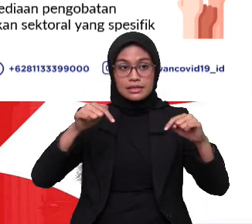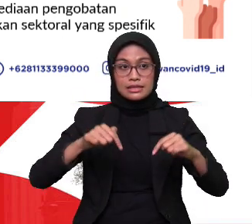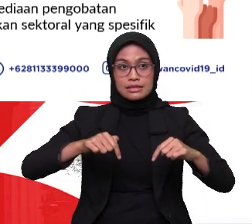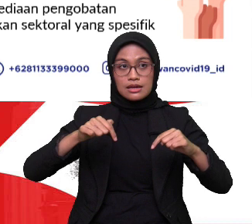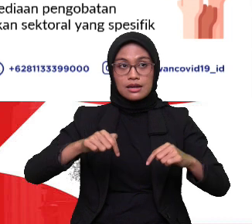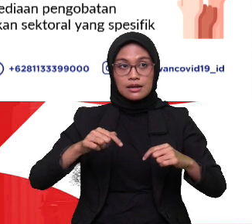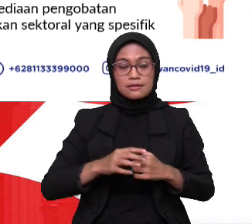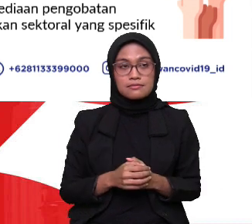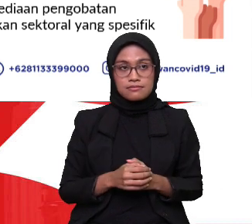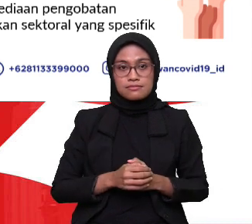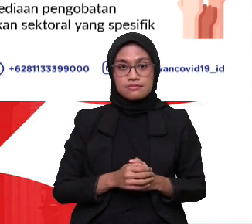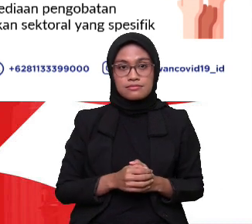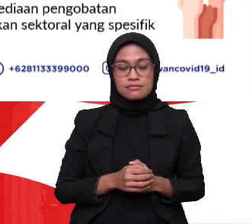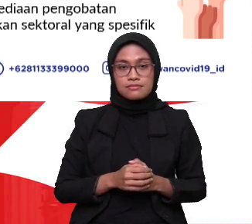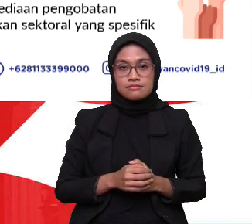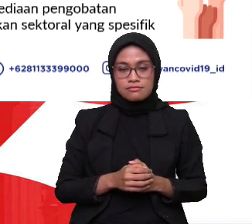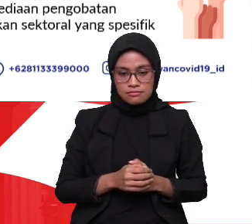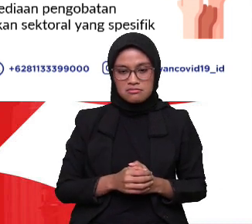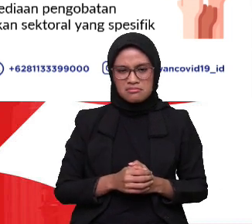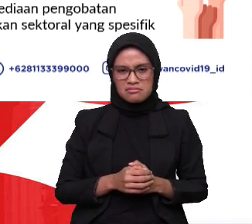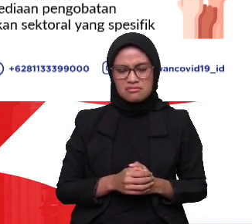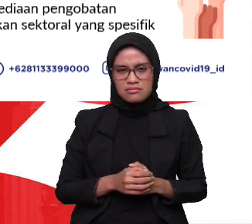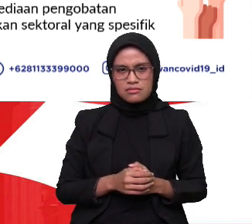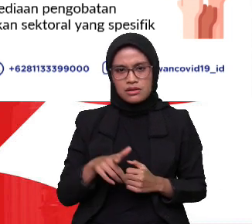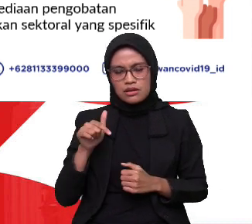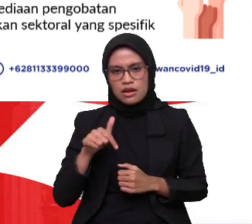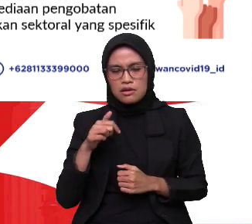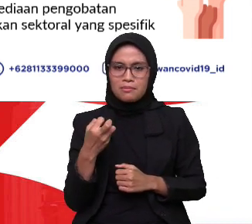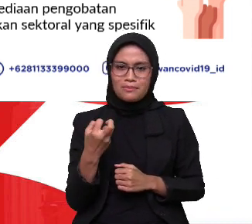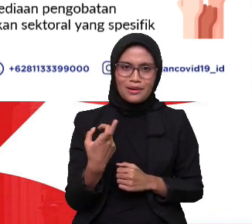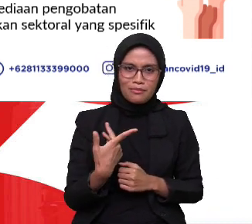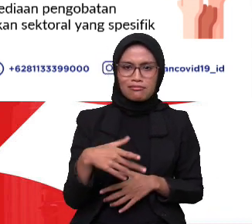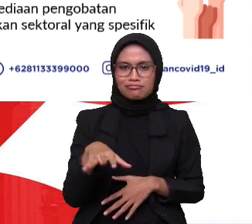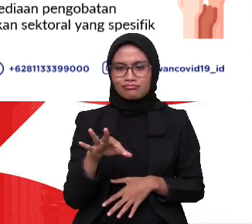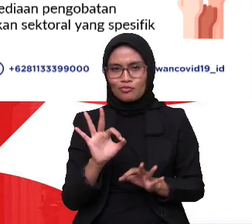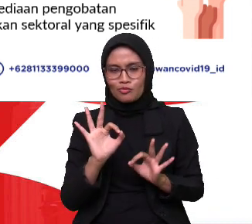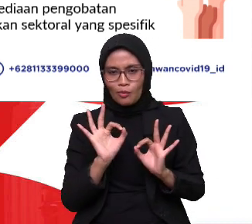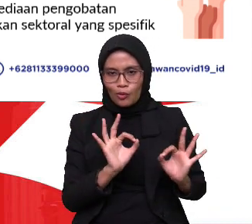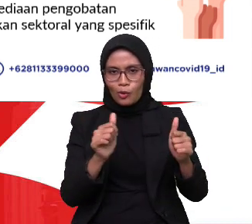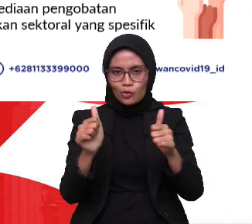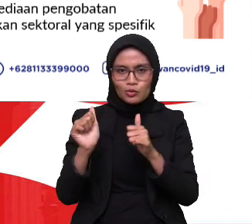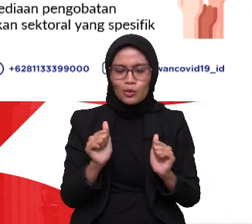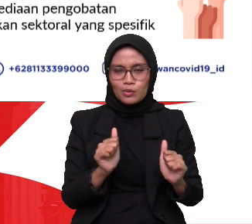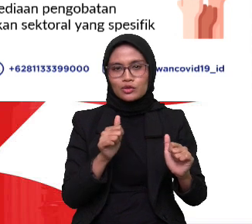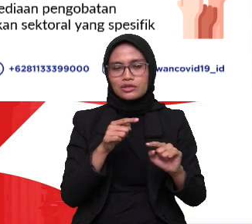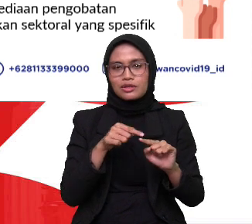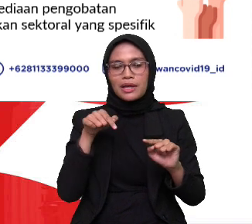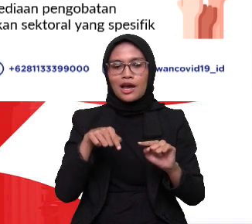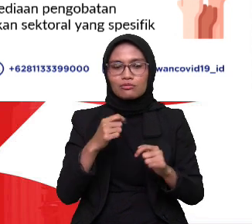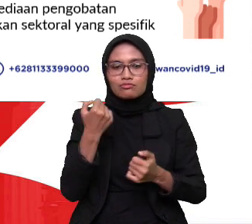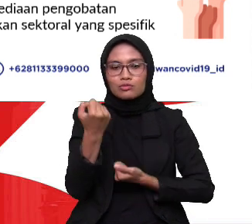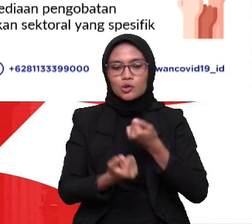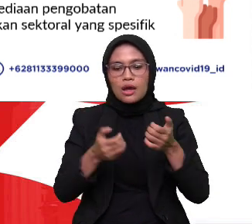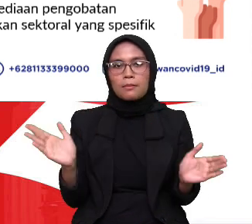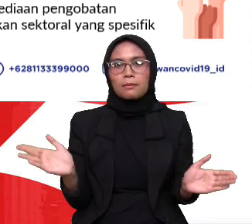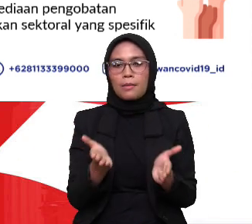kita Kemerdekaan dengan berbagai pencapaian yang telah diraih harus mampu diisi dengan pembangunan